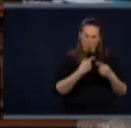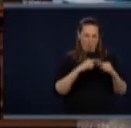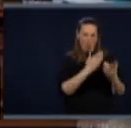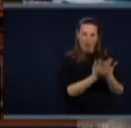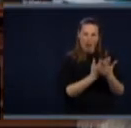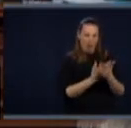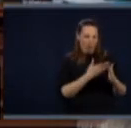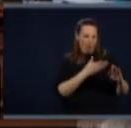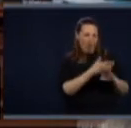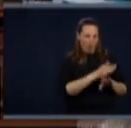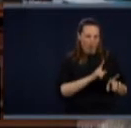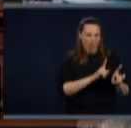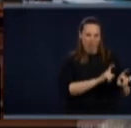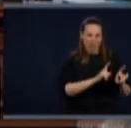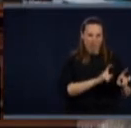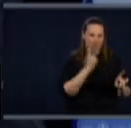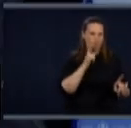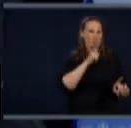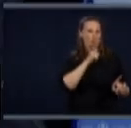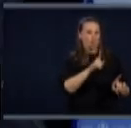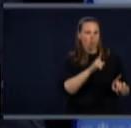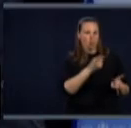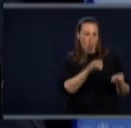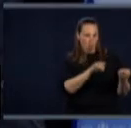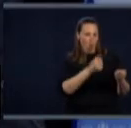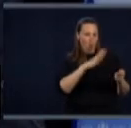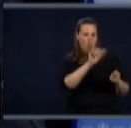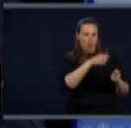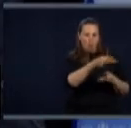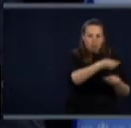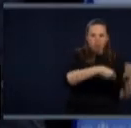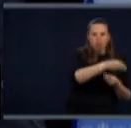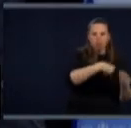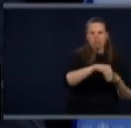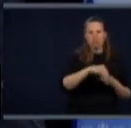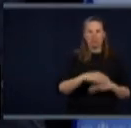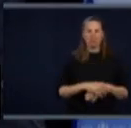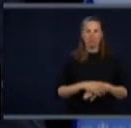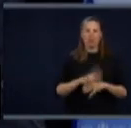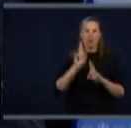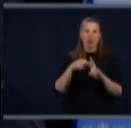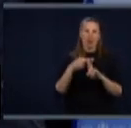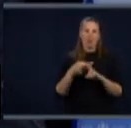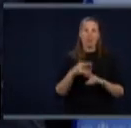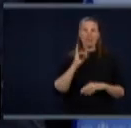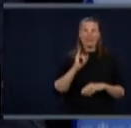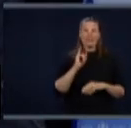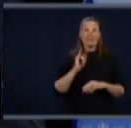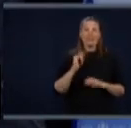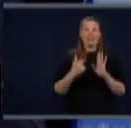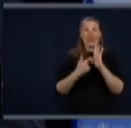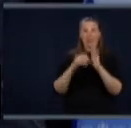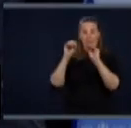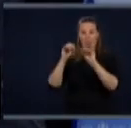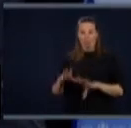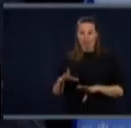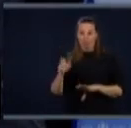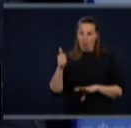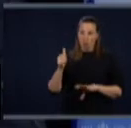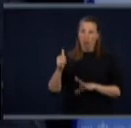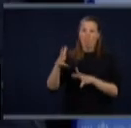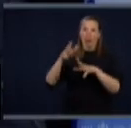propagation à l'intérieur des écoles? C'est une possibilité, c'est clair. Par contre, s'il y a des éclosions, là, on aurait un professeur qui serait